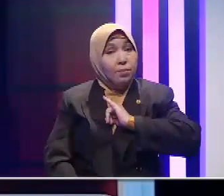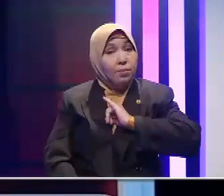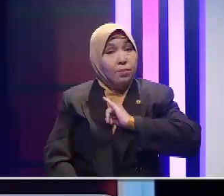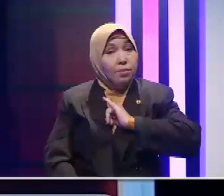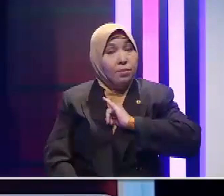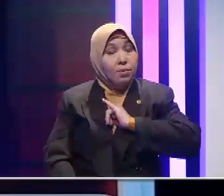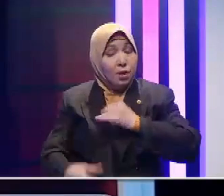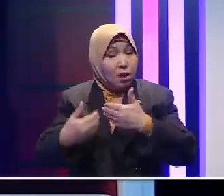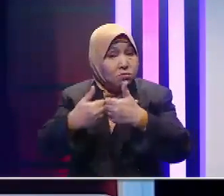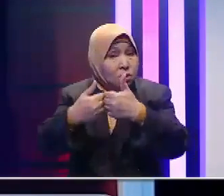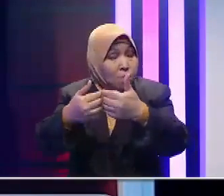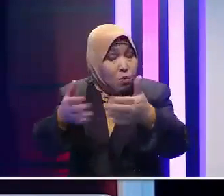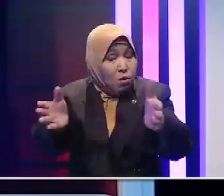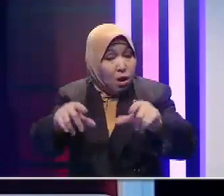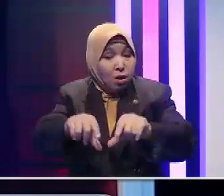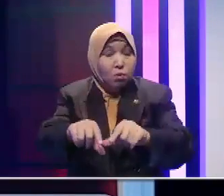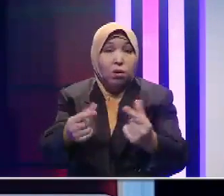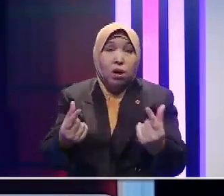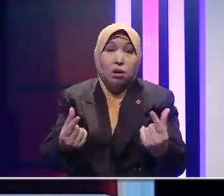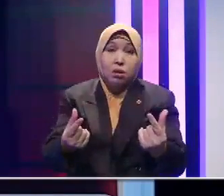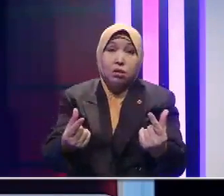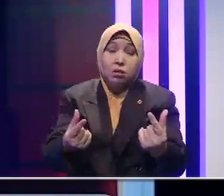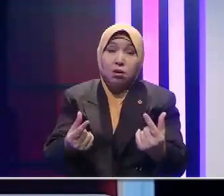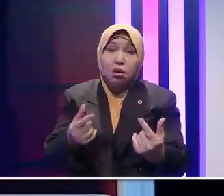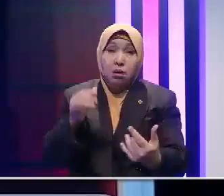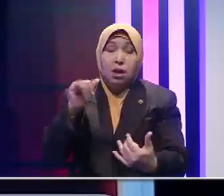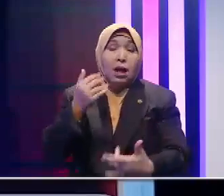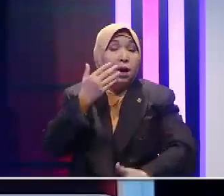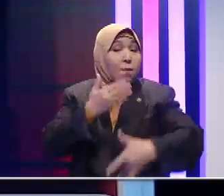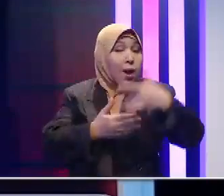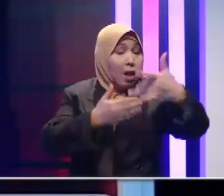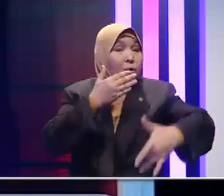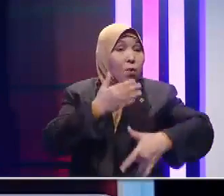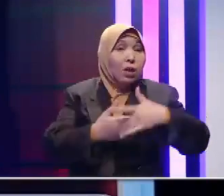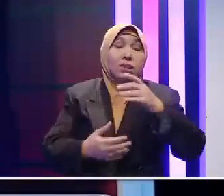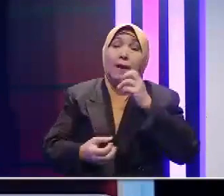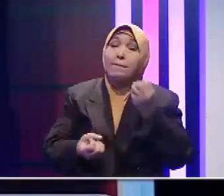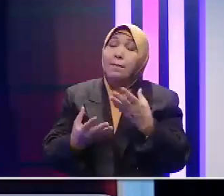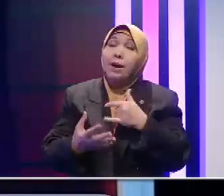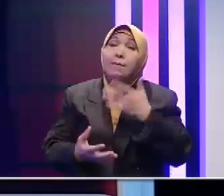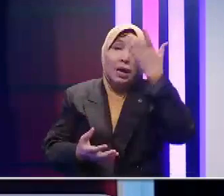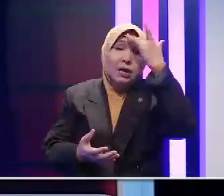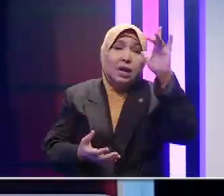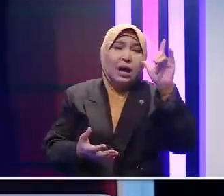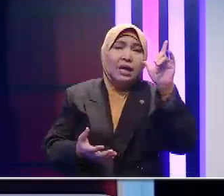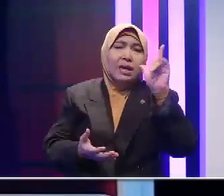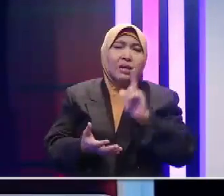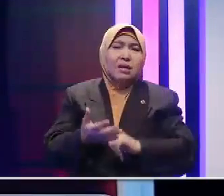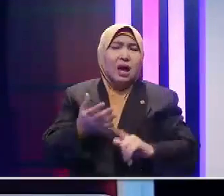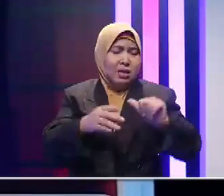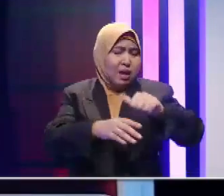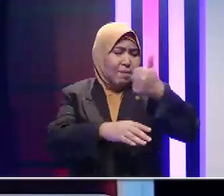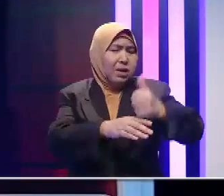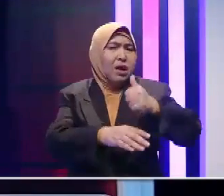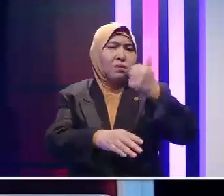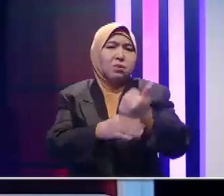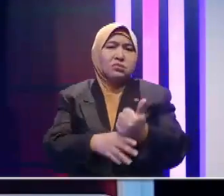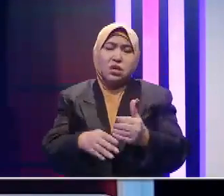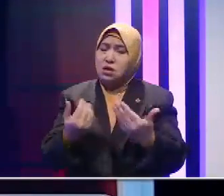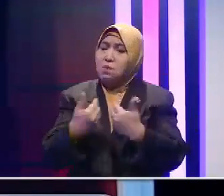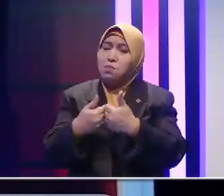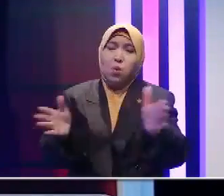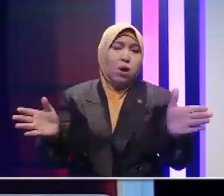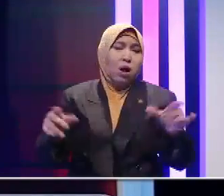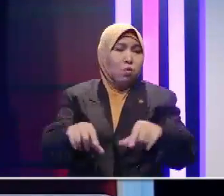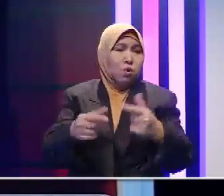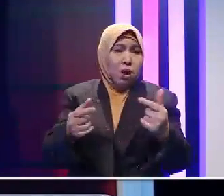saya buka Quran. Saya buka Quran ni macam, yalah, dulu awal-awal tak berapa pandai lagi apa adab-adab Quran semua. Saya just buka Quran macam tu